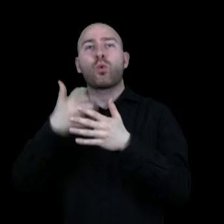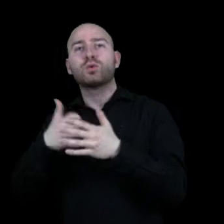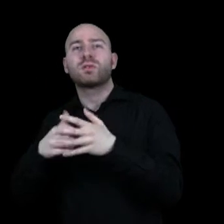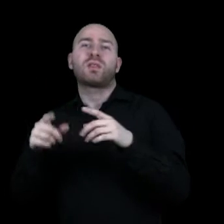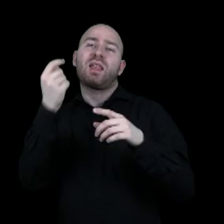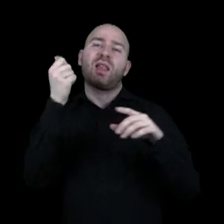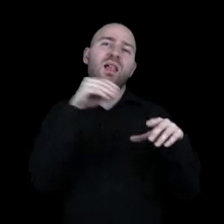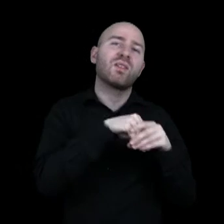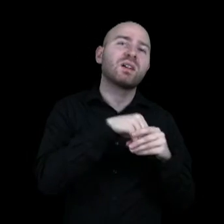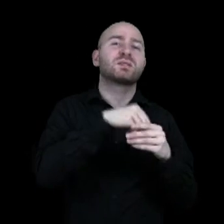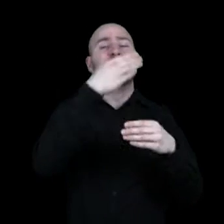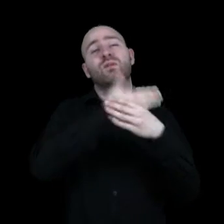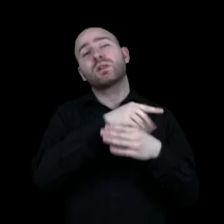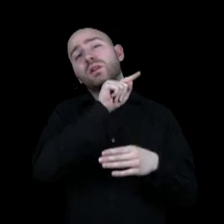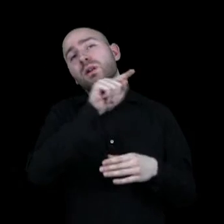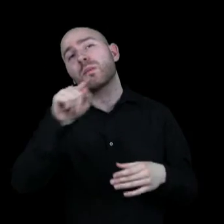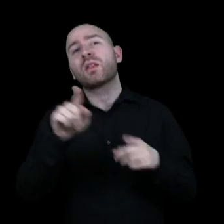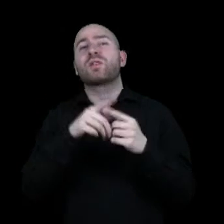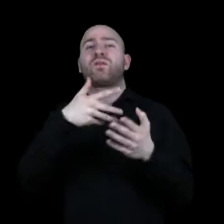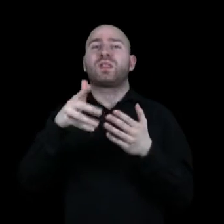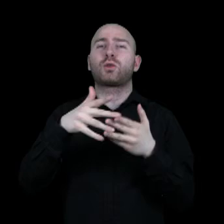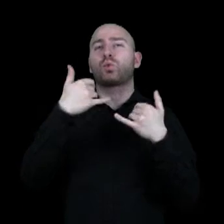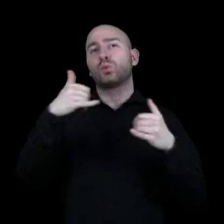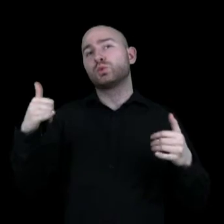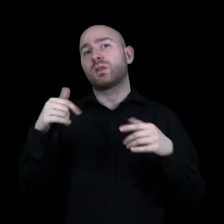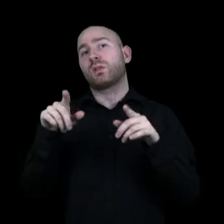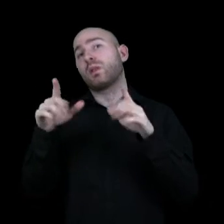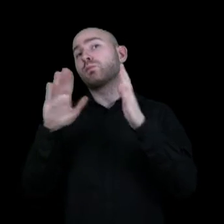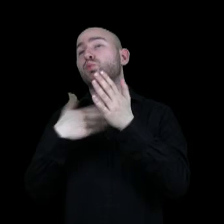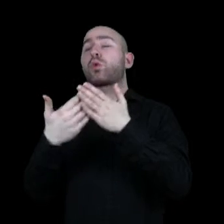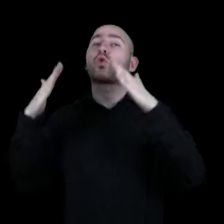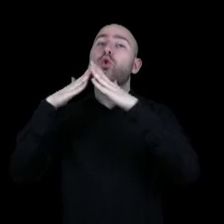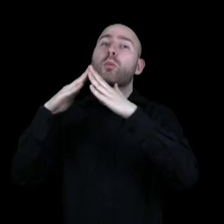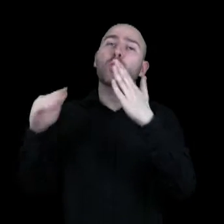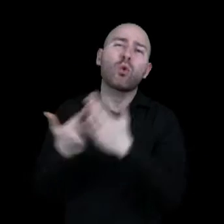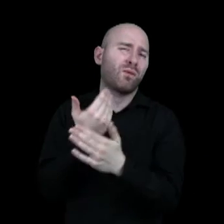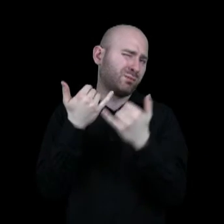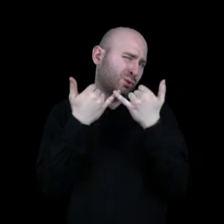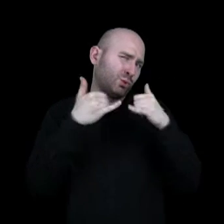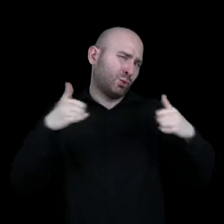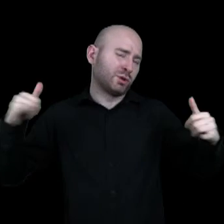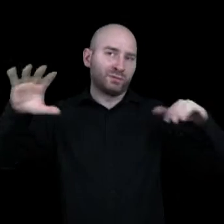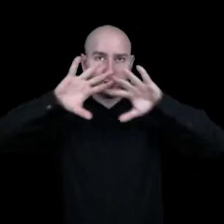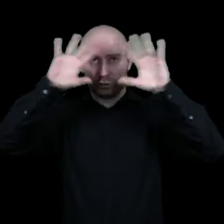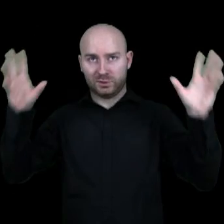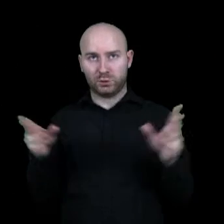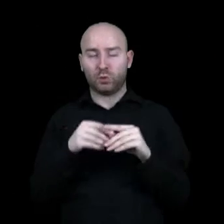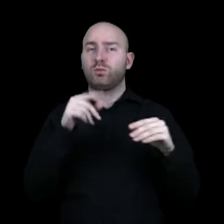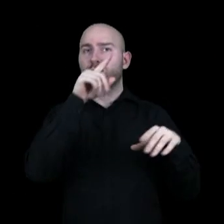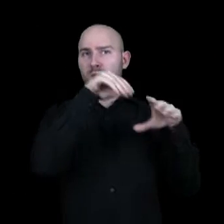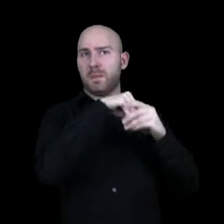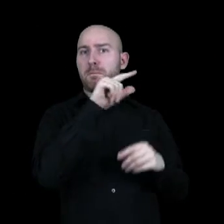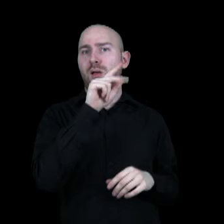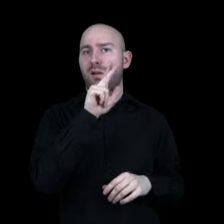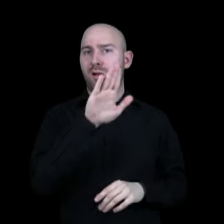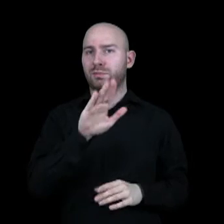jednostek, konsumentów, inwestycji, które dotyczą firm i wydatków niektórych konsumentów